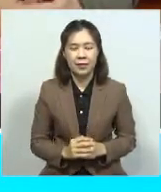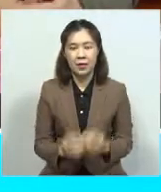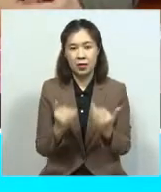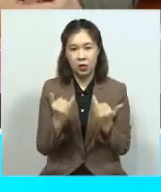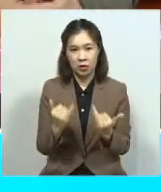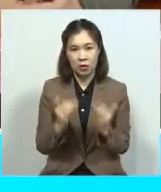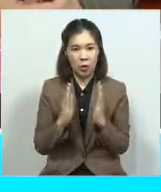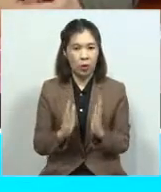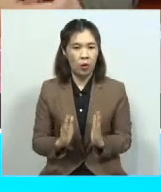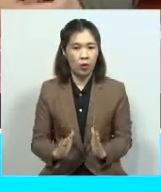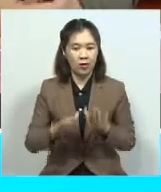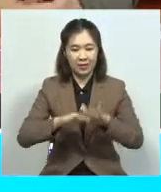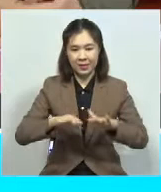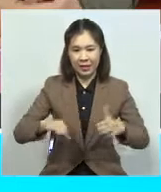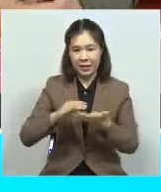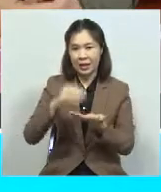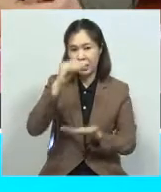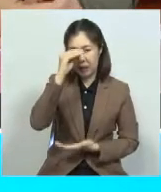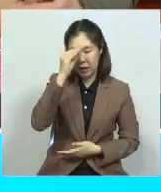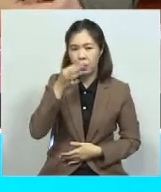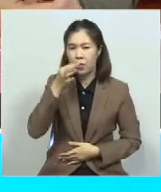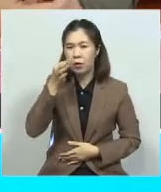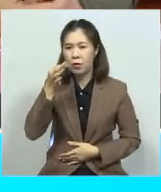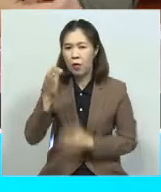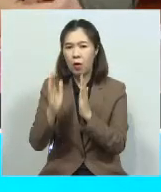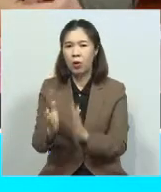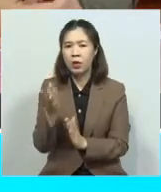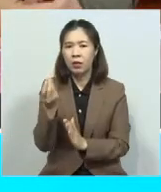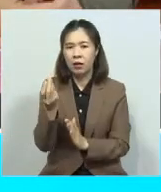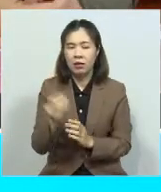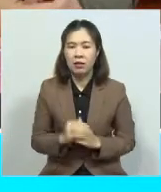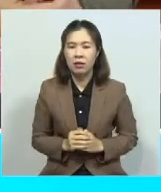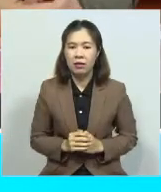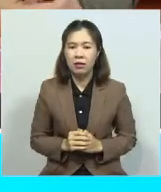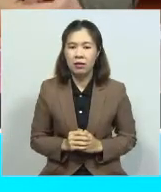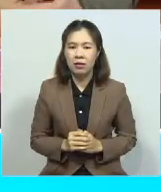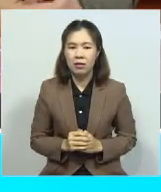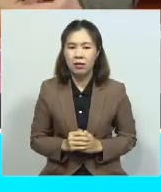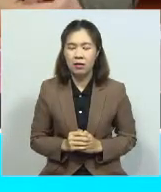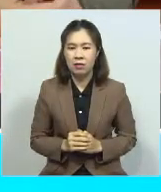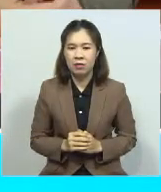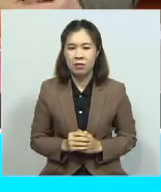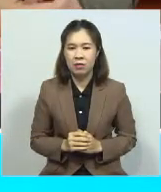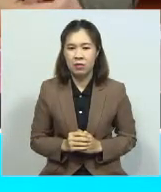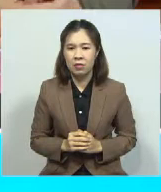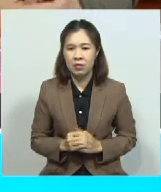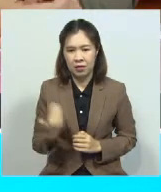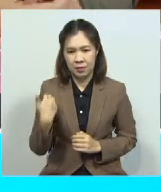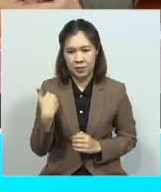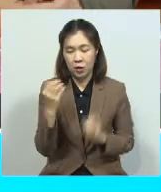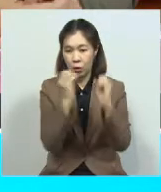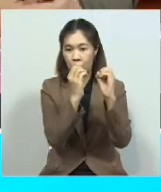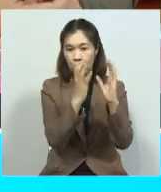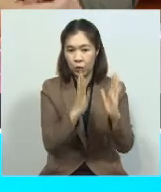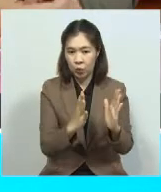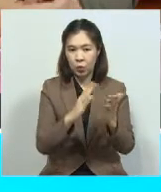มีผู้เสียหายเข้ามาแจ้งความแล้วกี่คนนะคะ ก็จะมีที่ของอาจารย์ที่โรงเรียนวัดสิงห์นะครับเ